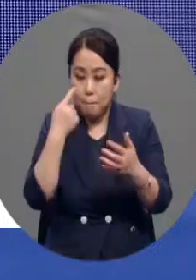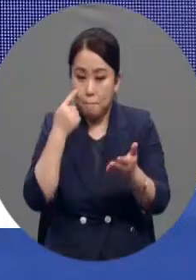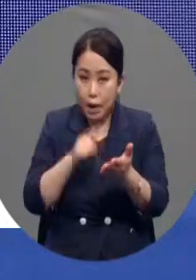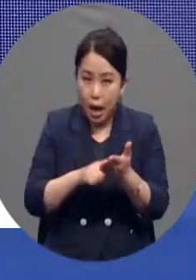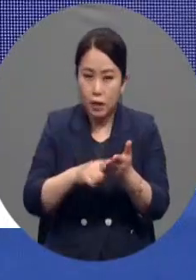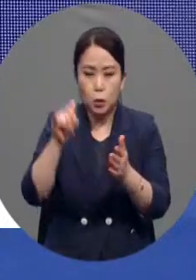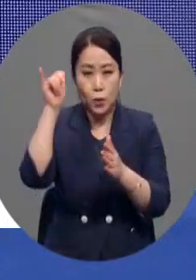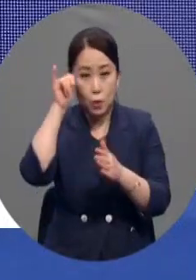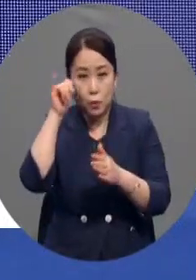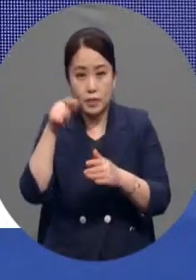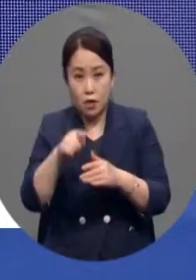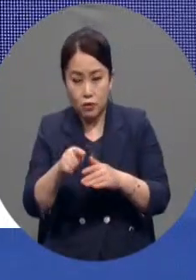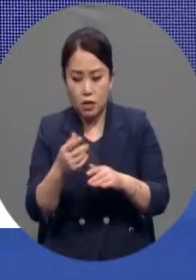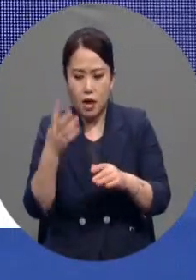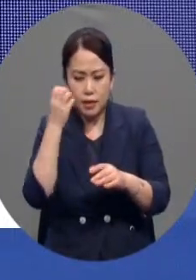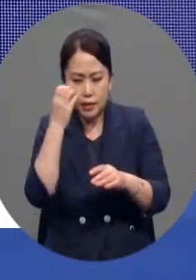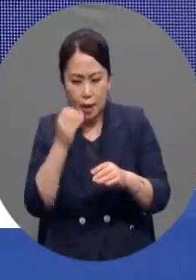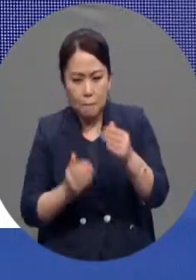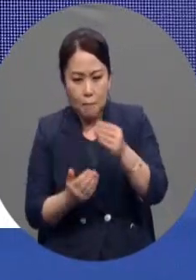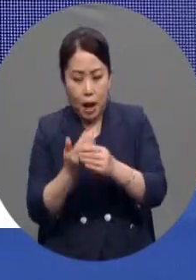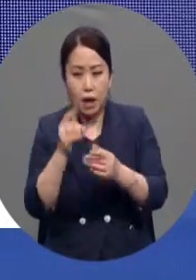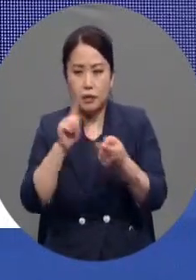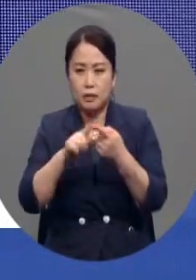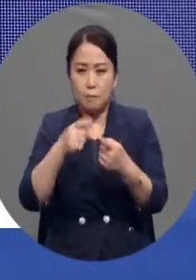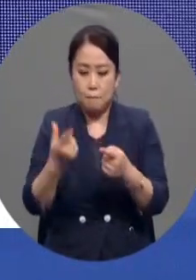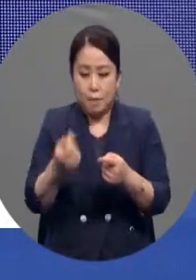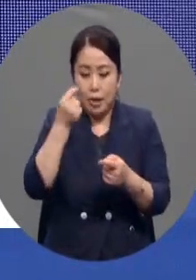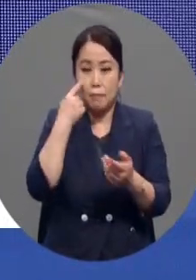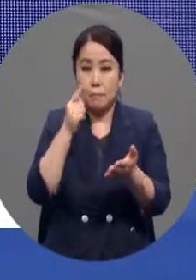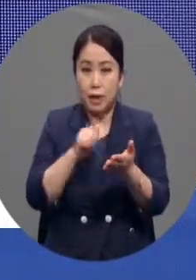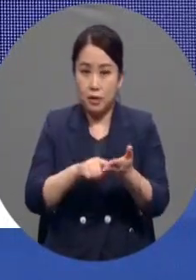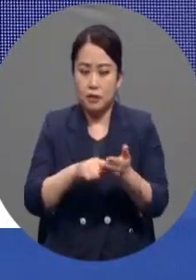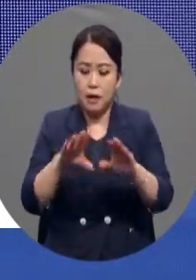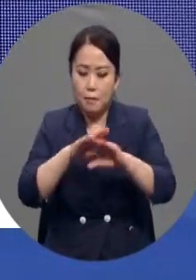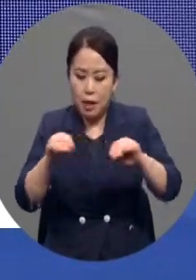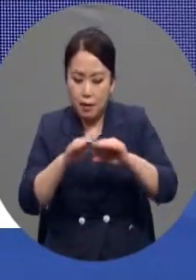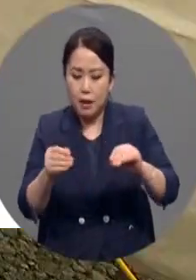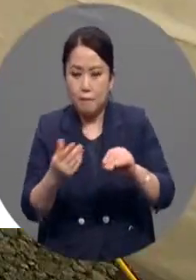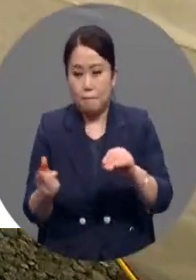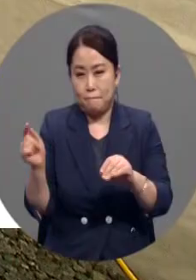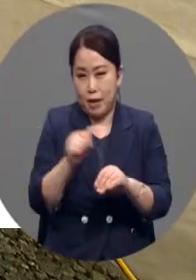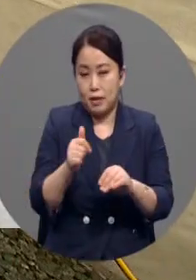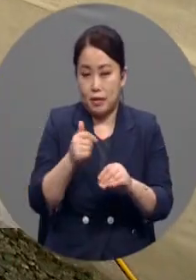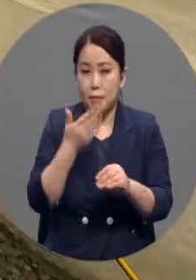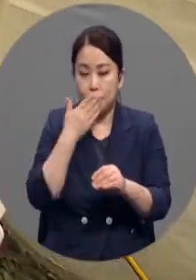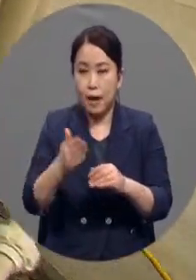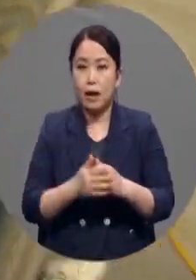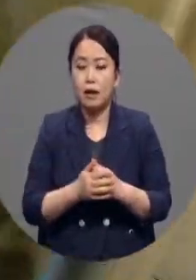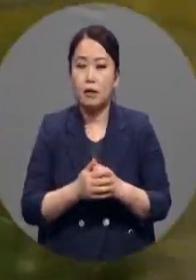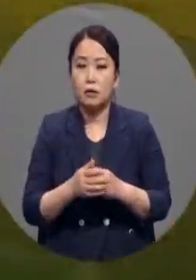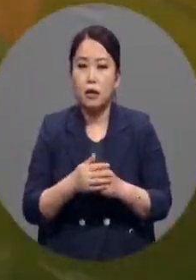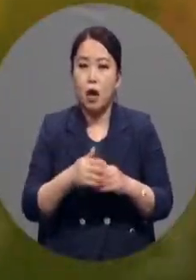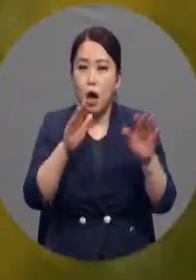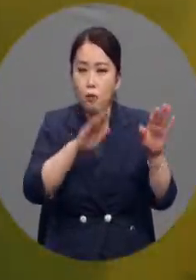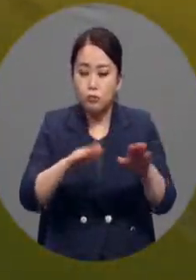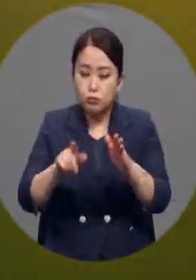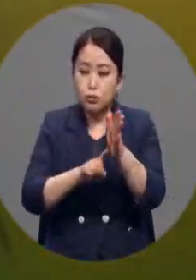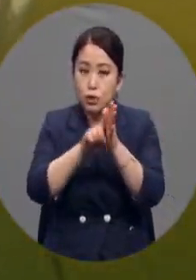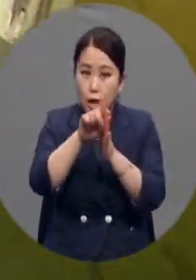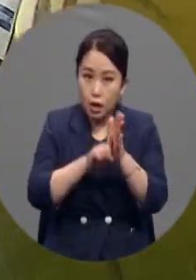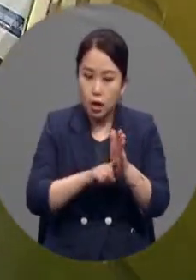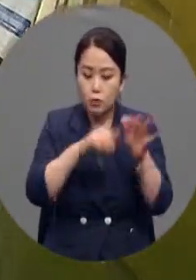이상 사항을 빠르게 인지하여 즉각 대처할 수 있게 되고 순과 해류의 제약 없이